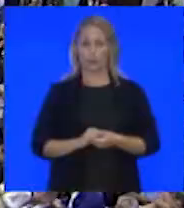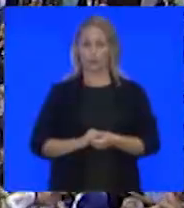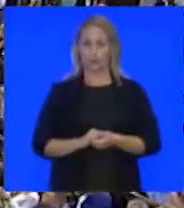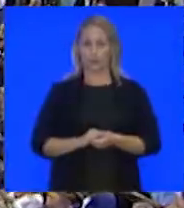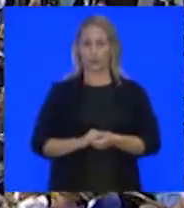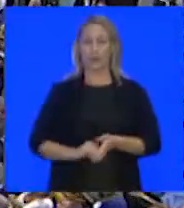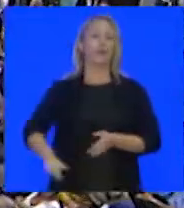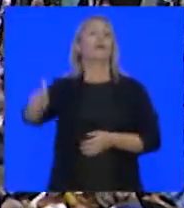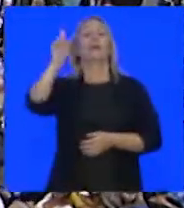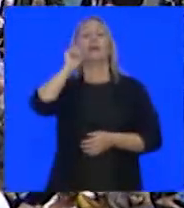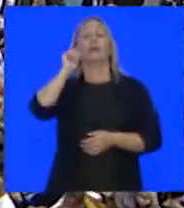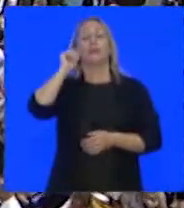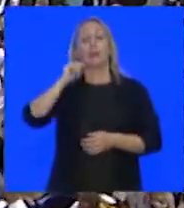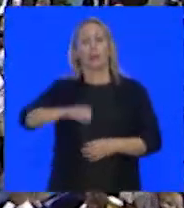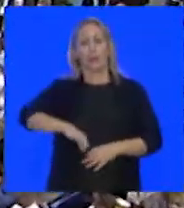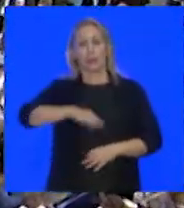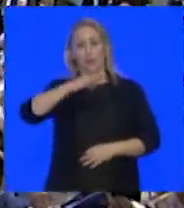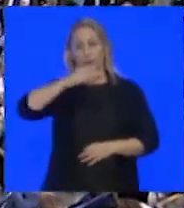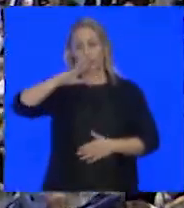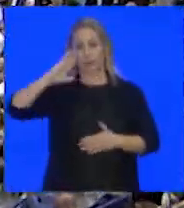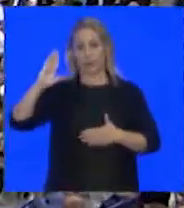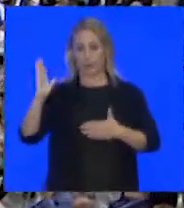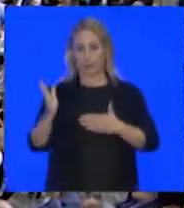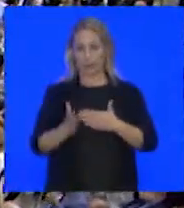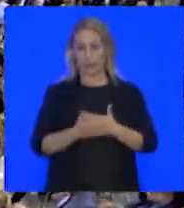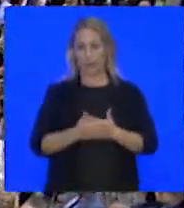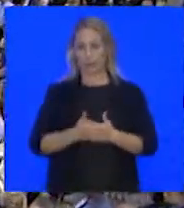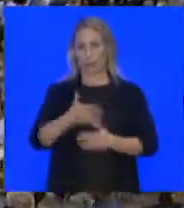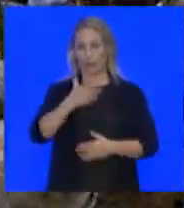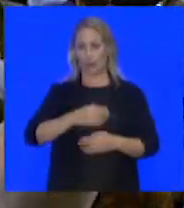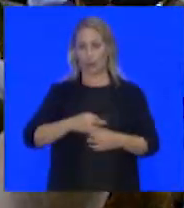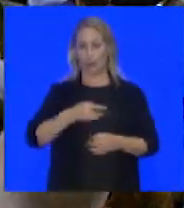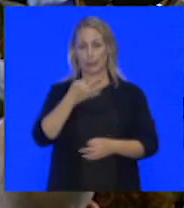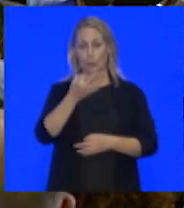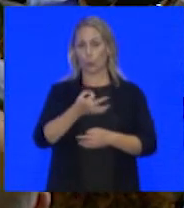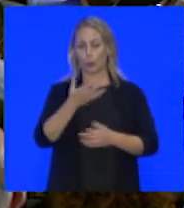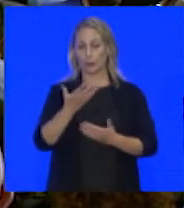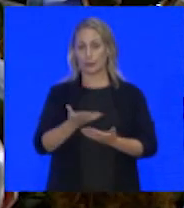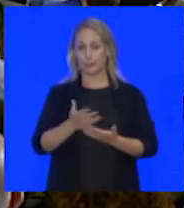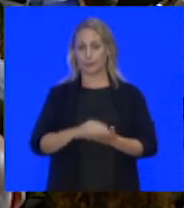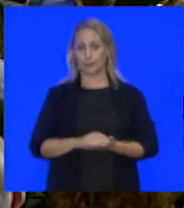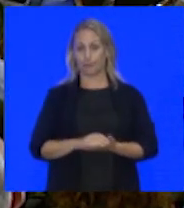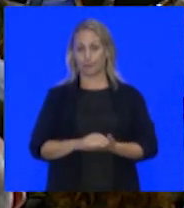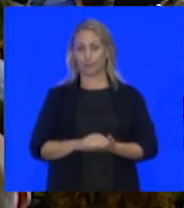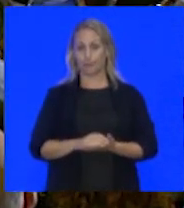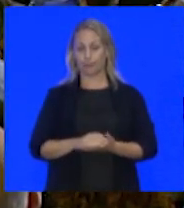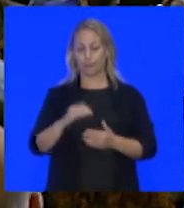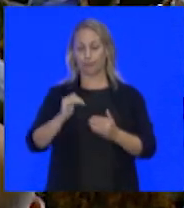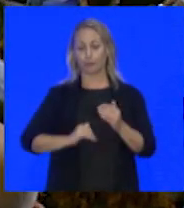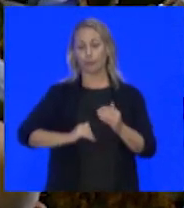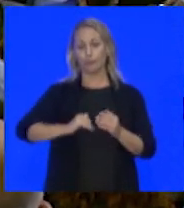Φίλες και φίλοι, ολοκληρώνω με μία αναφορά στη Βόρεια Ελλάδα, στη Μακεδονία.